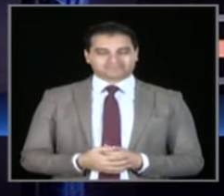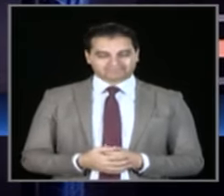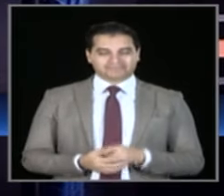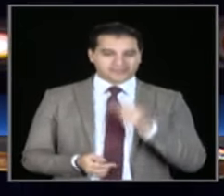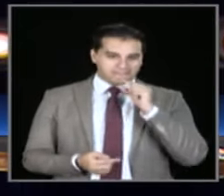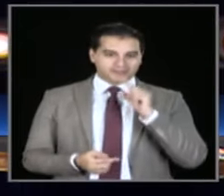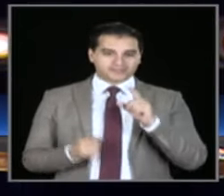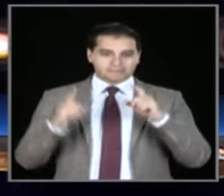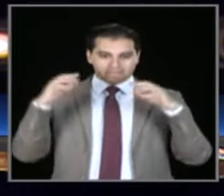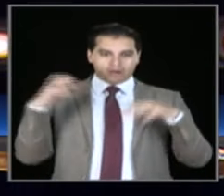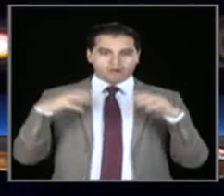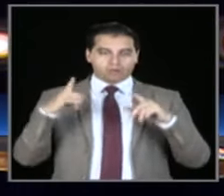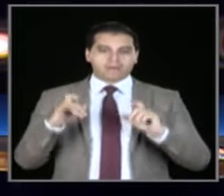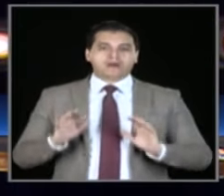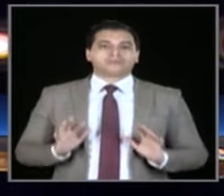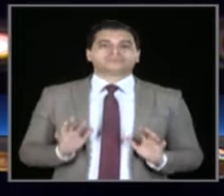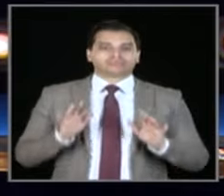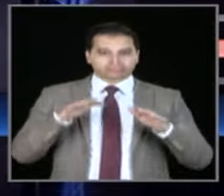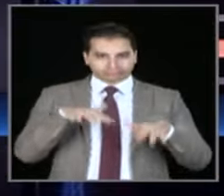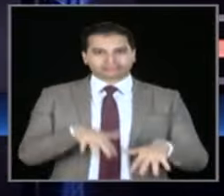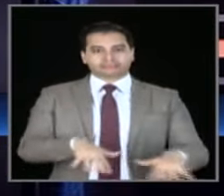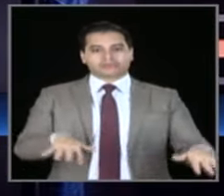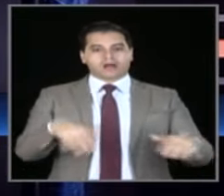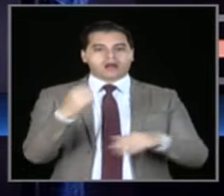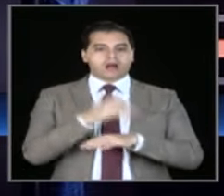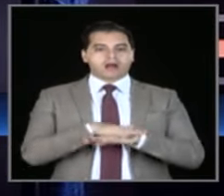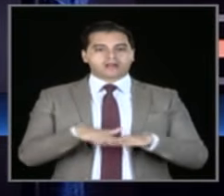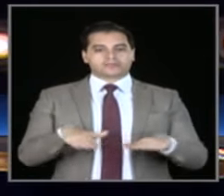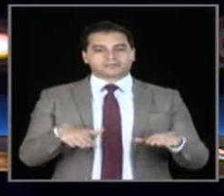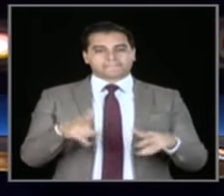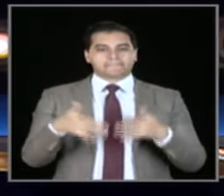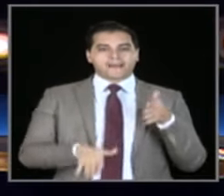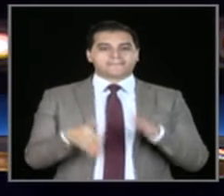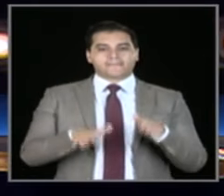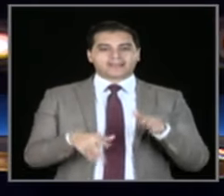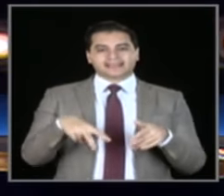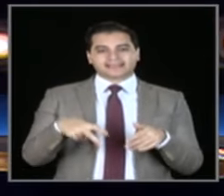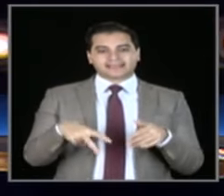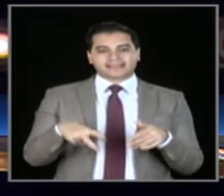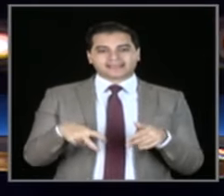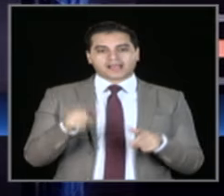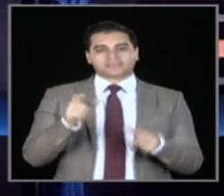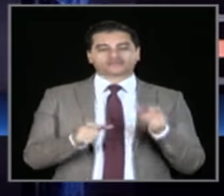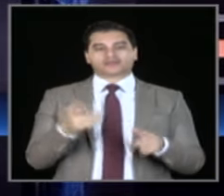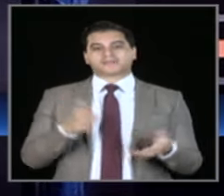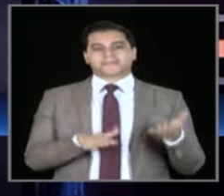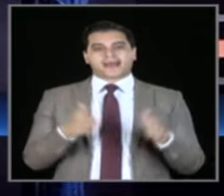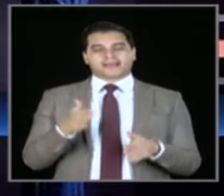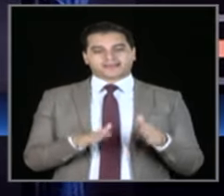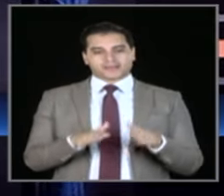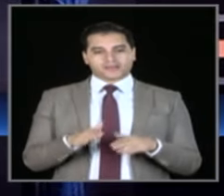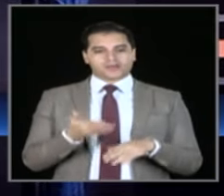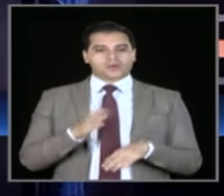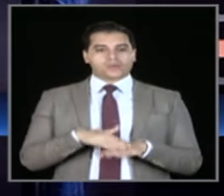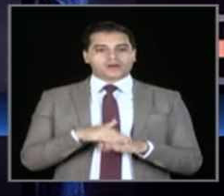بأمطار أعلى 3 مرات من المتوسط. مات في الحادثة دي حوالي 80 شخص،